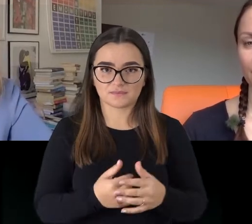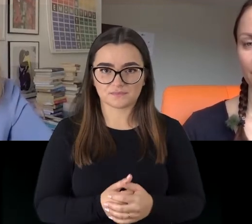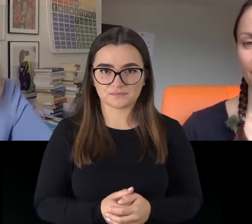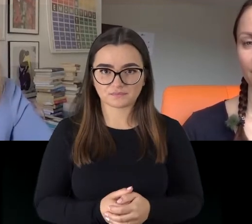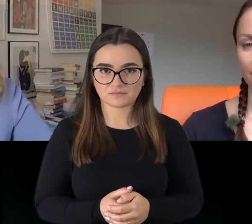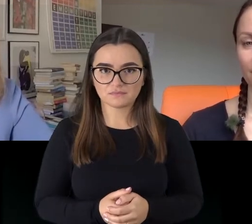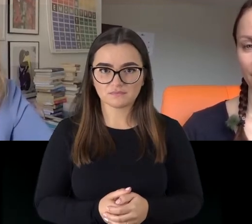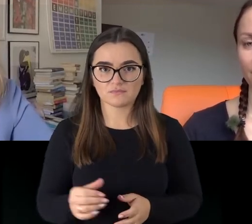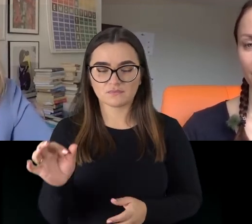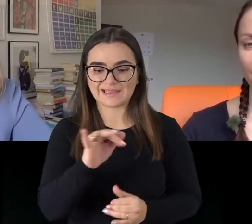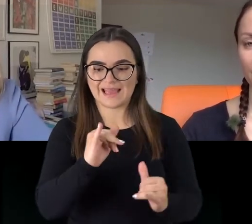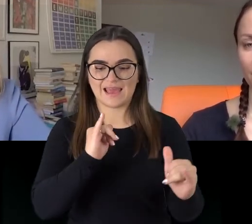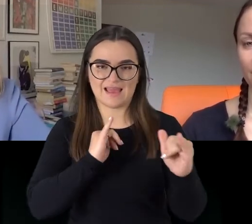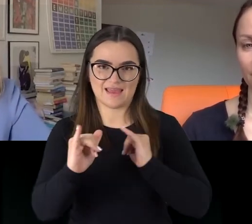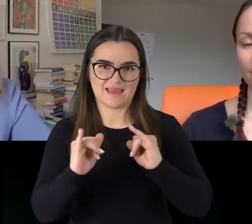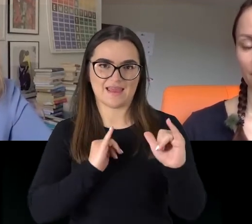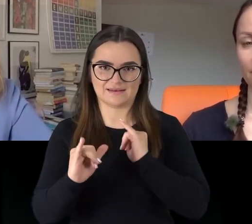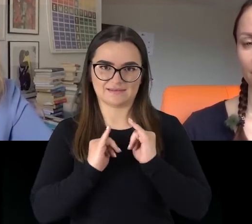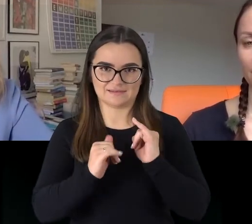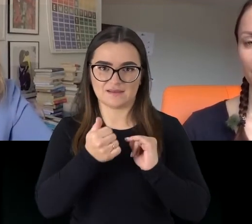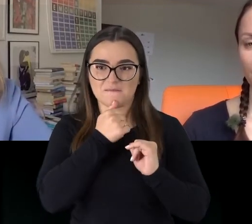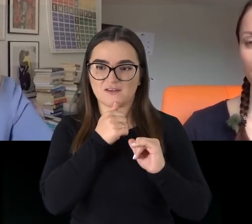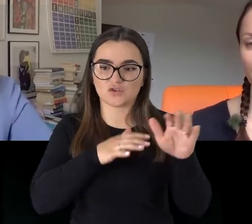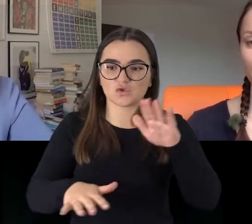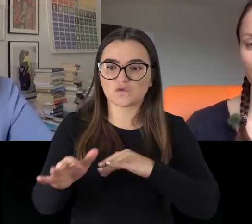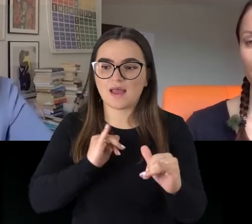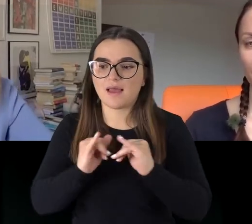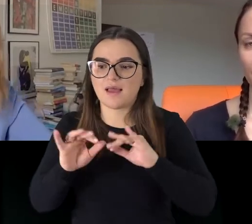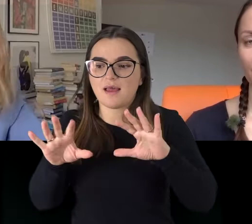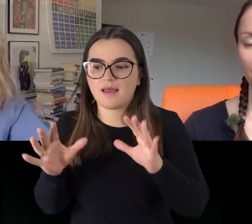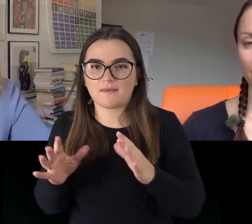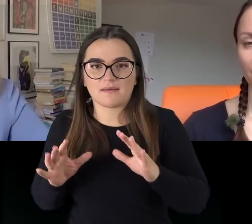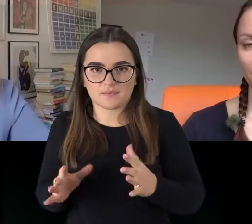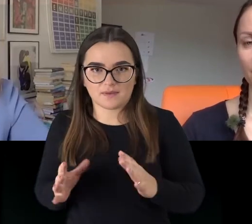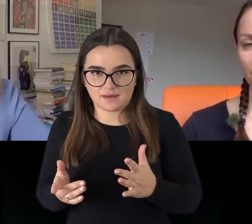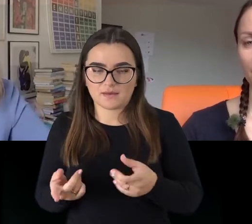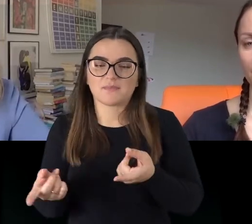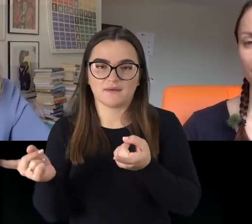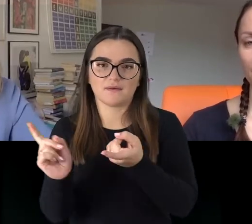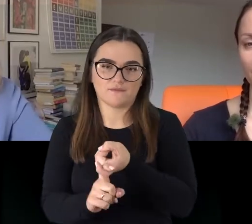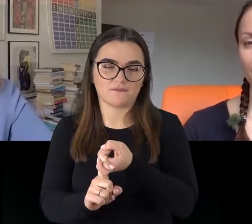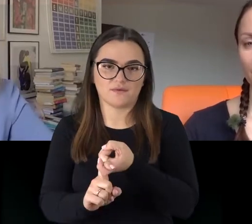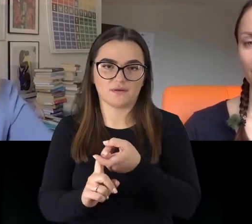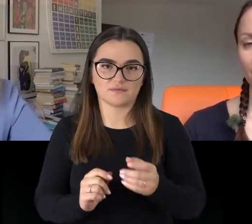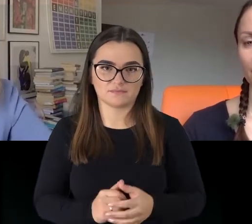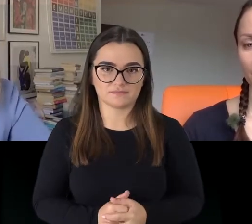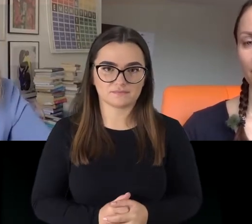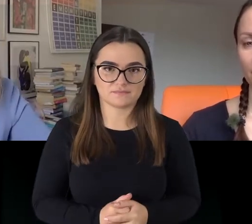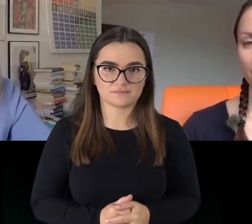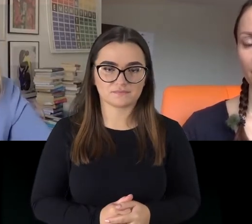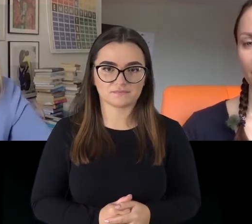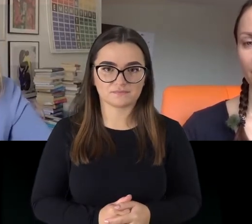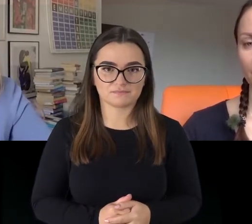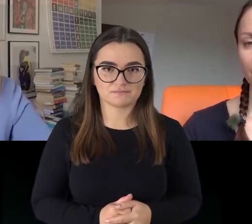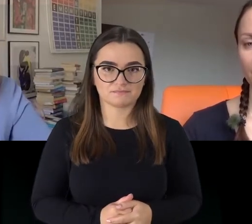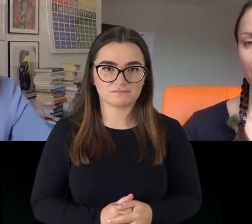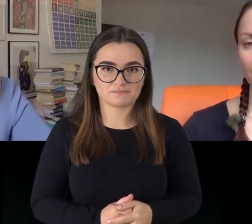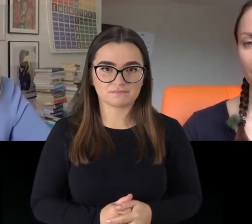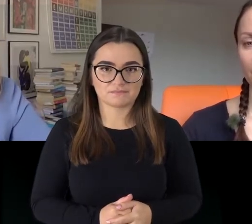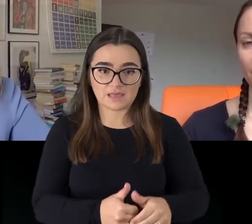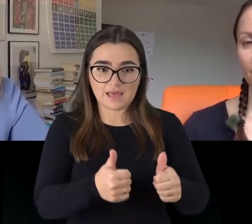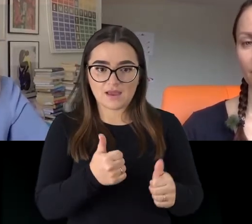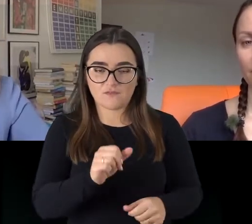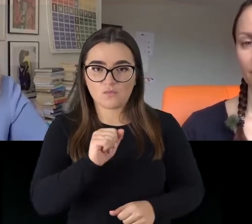ir elgsena, kada mes elgiamės vienaip ar kitaip vienam arba kitam tokiam paterne, tai apibrėžia. Tai kad